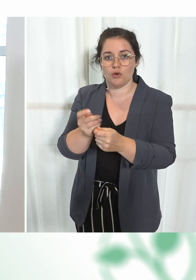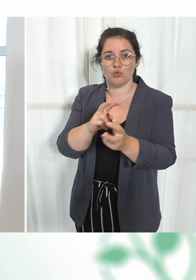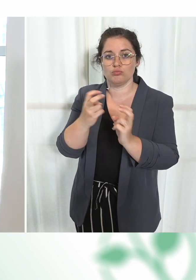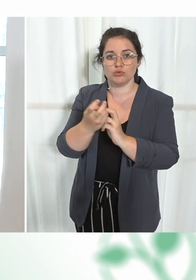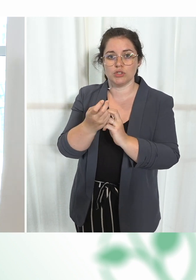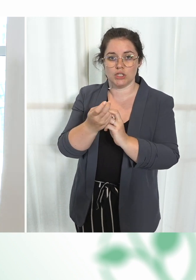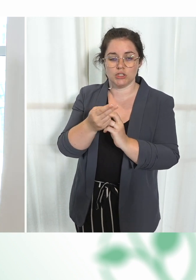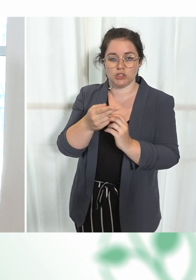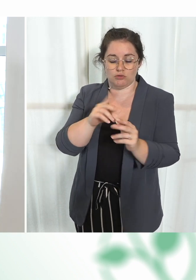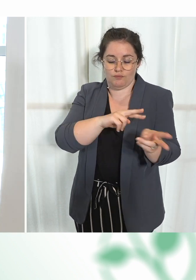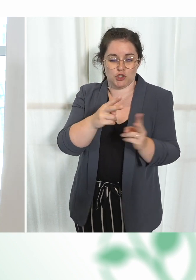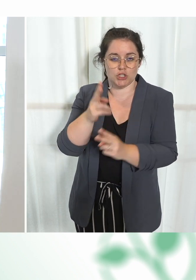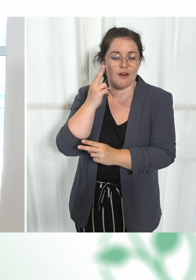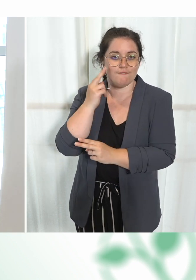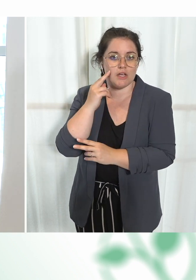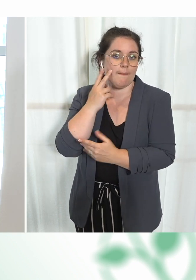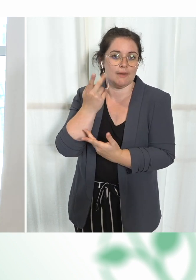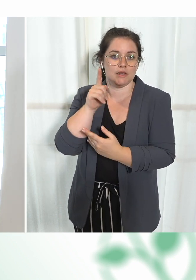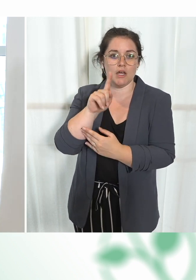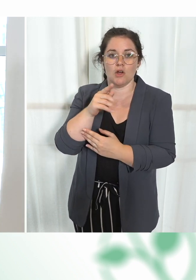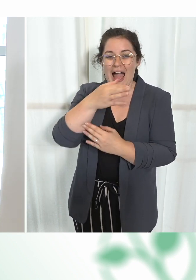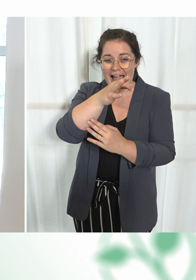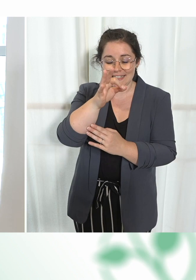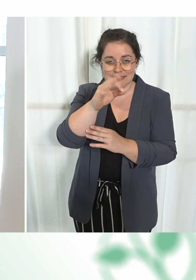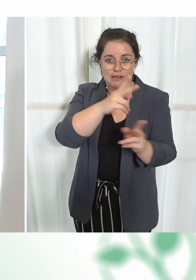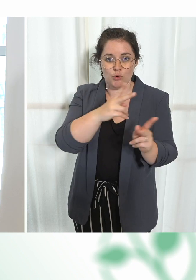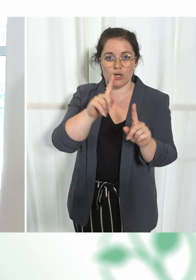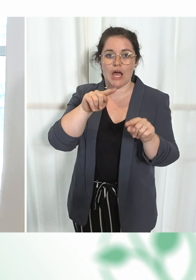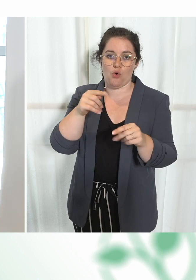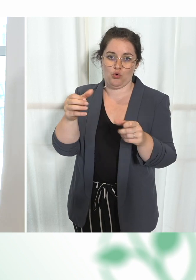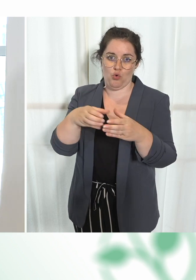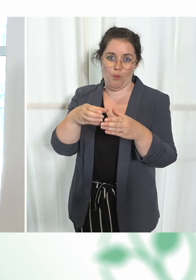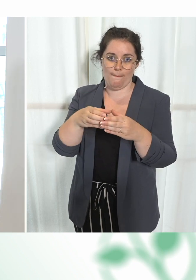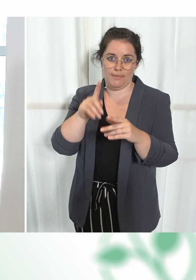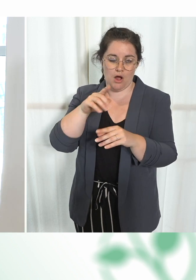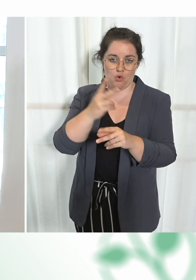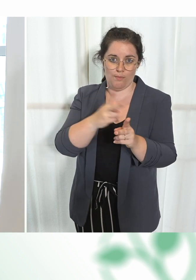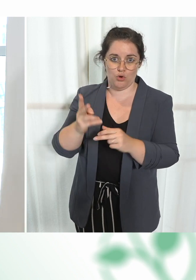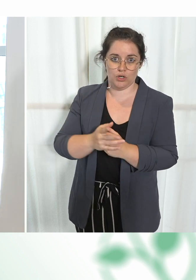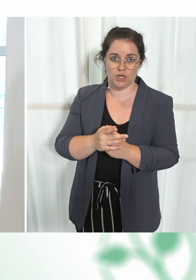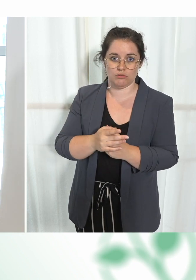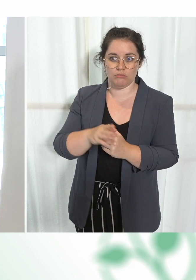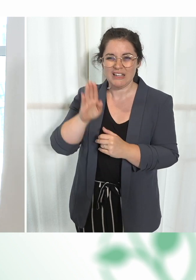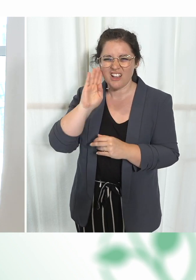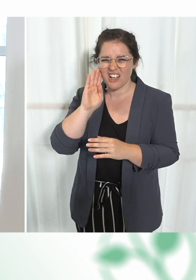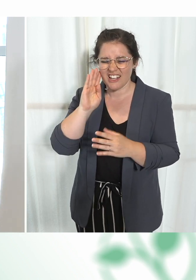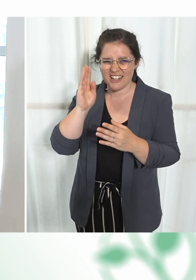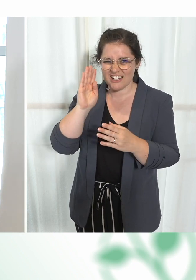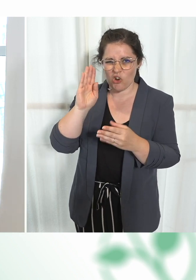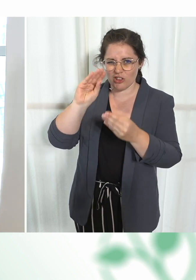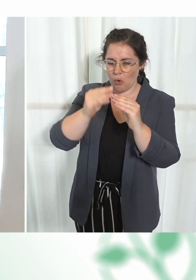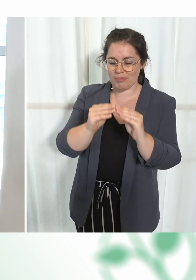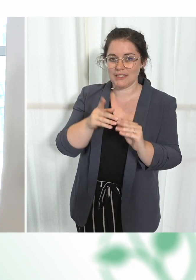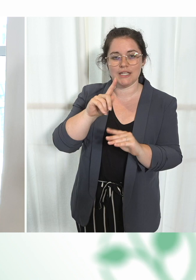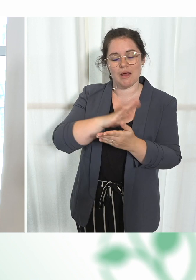Unternehmen. Und das ist sowohl in Einzelsettings als auch in Gruppensettings möglich. Ja, klingt recht kompliziert,